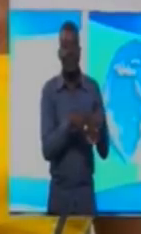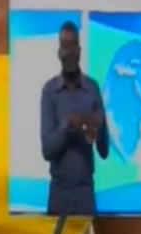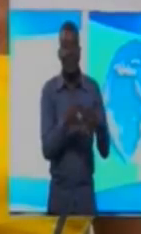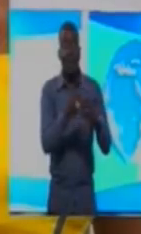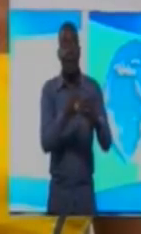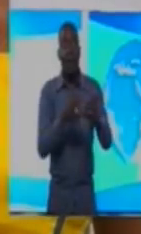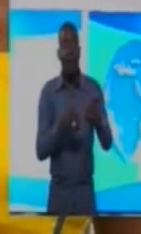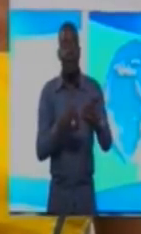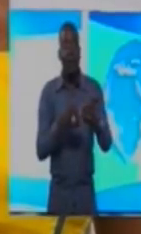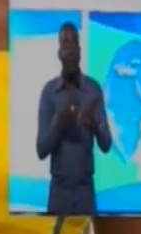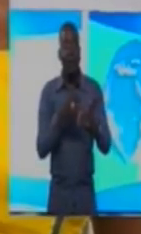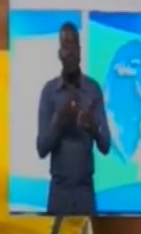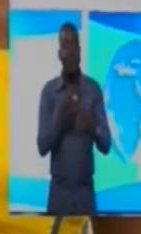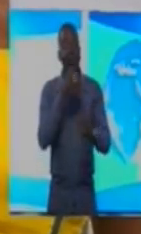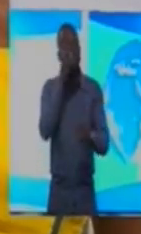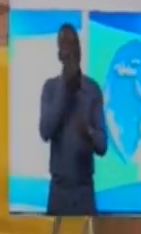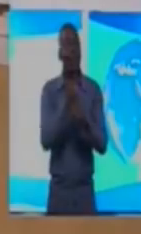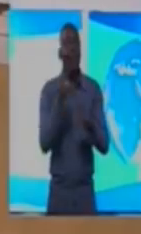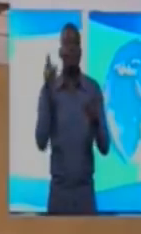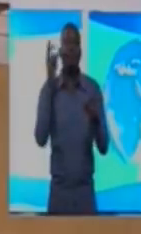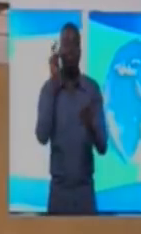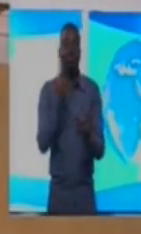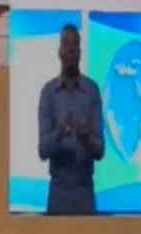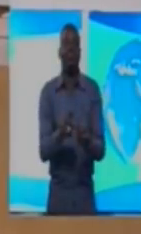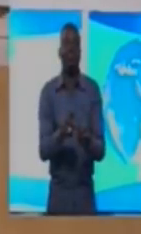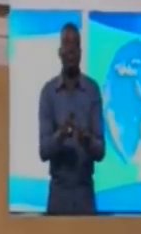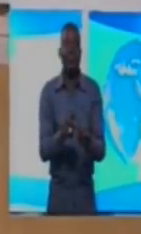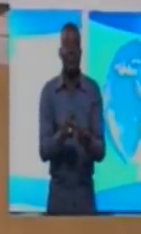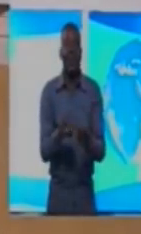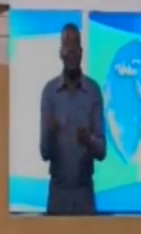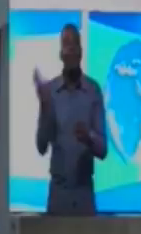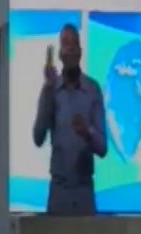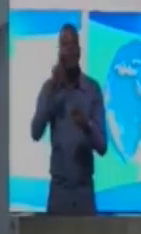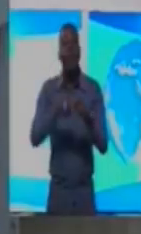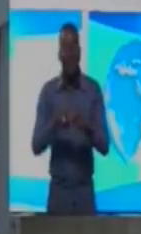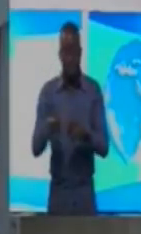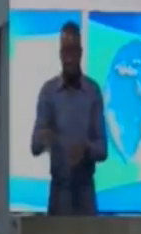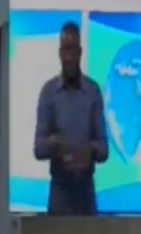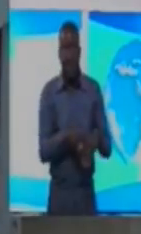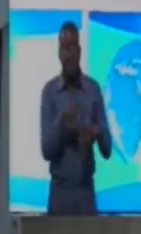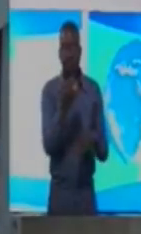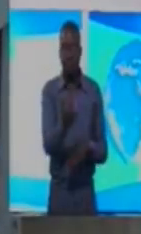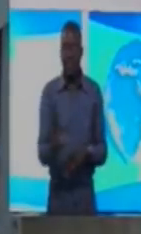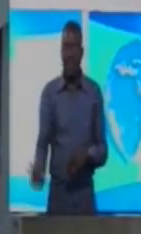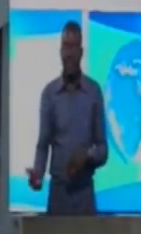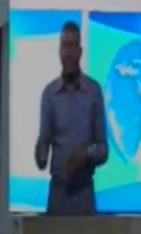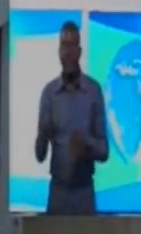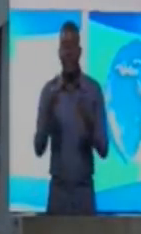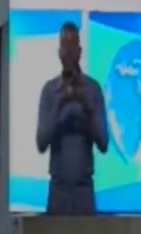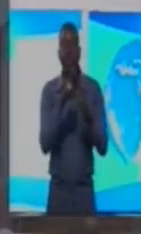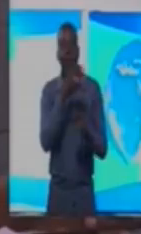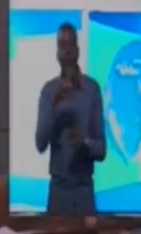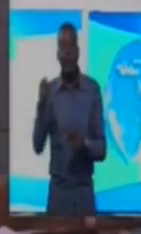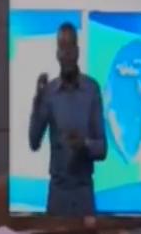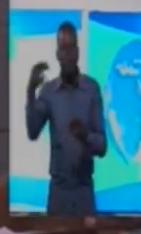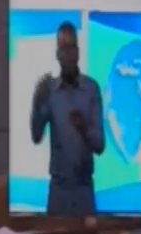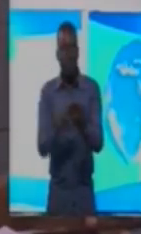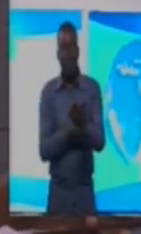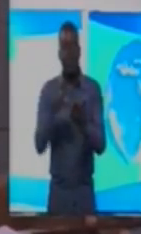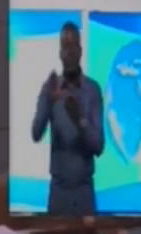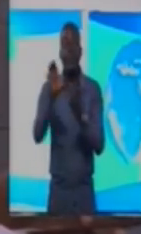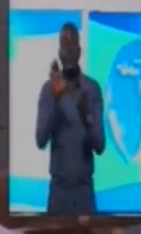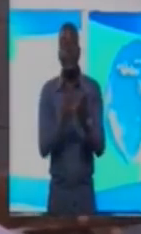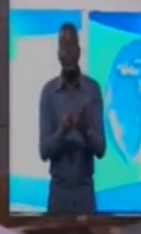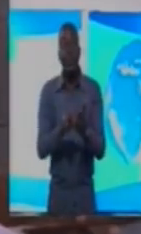avant l'âge légal. Et en plus de l'état de lieu du mariage des enfants au Burkina Faso, le nouveau code pénal sera